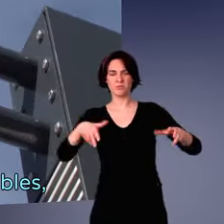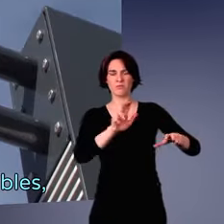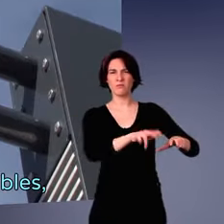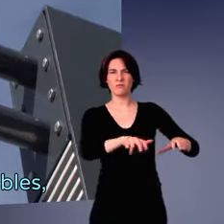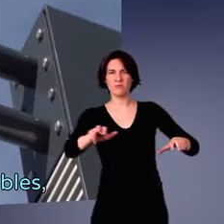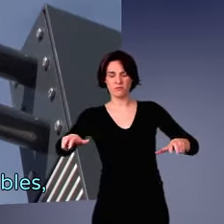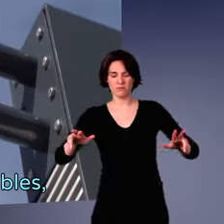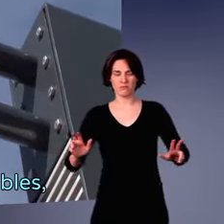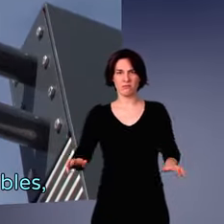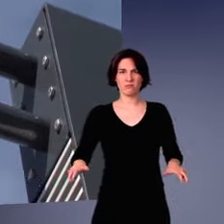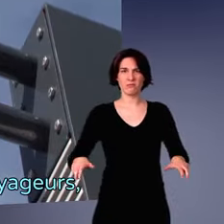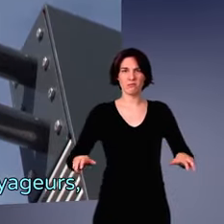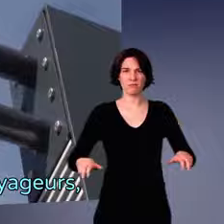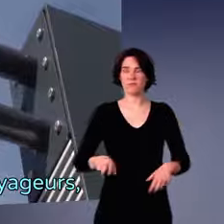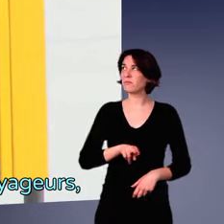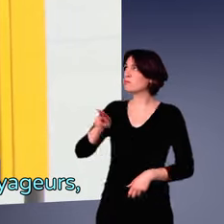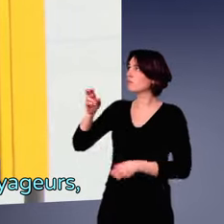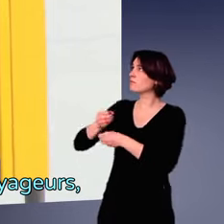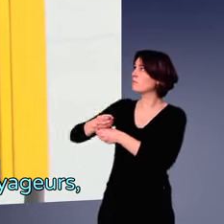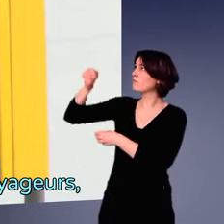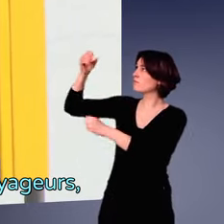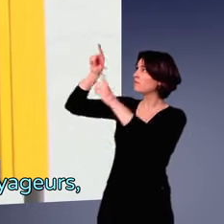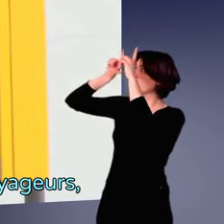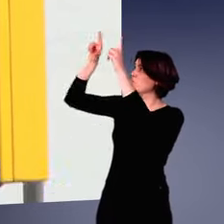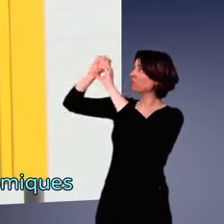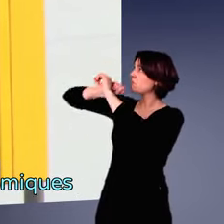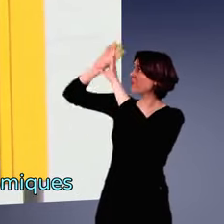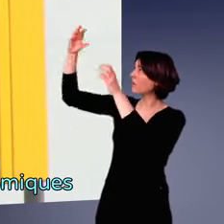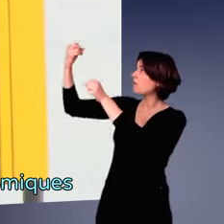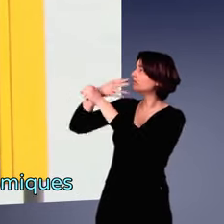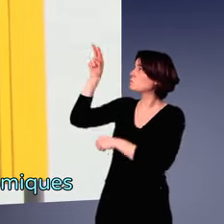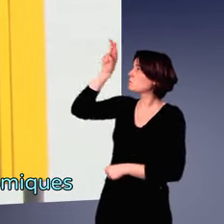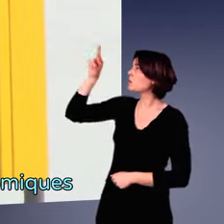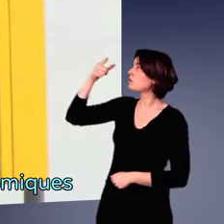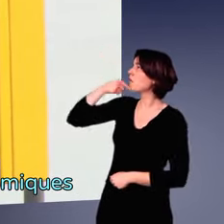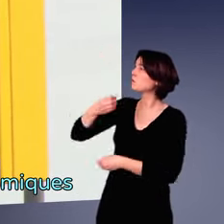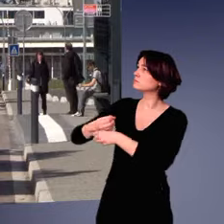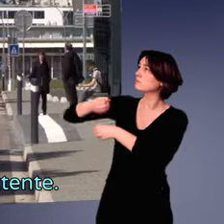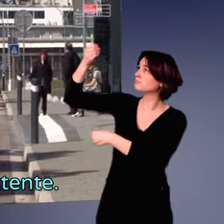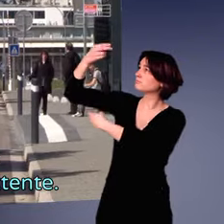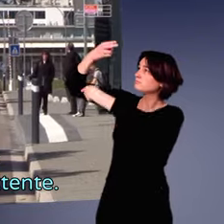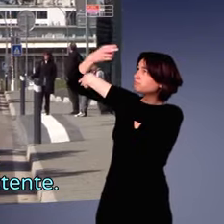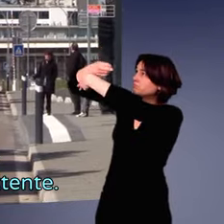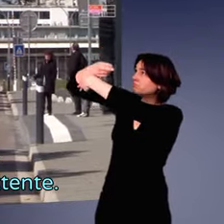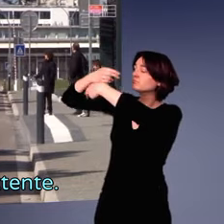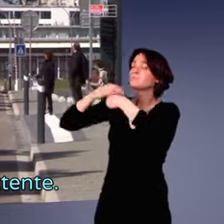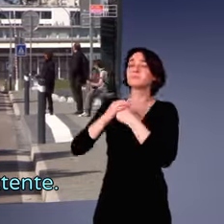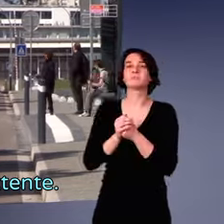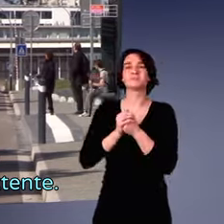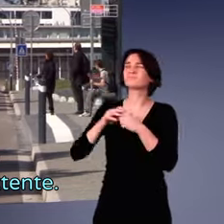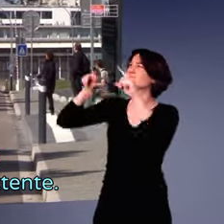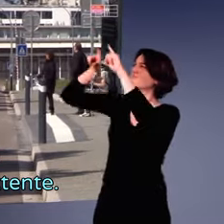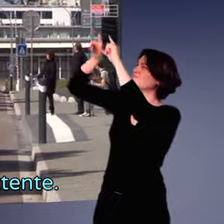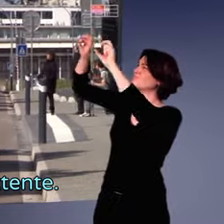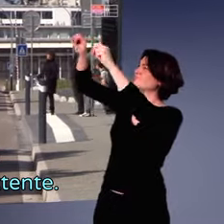têtes de poteau bien lisible de panneaux d'information voyageur de bornes d'information dynamique avec option sonorisée